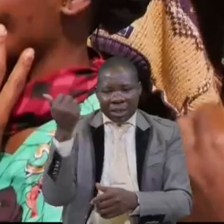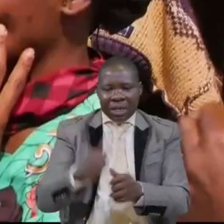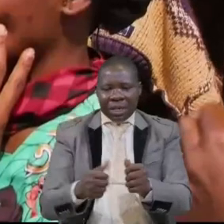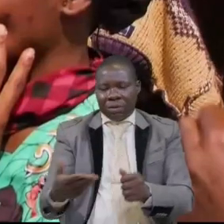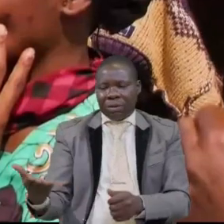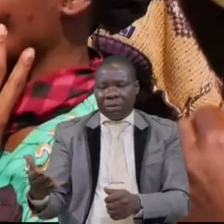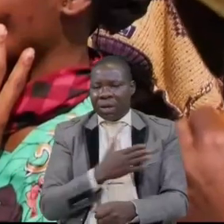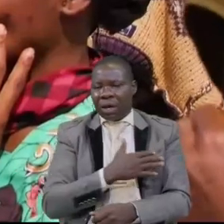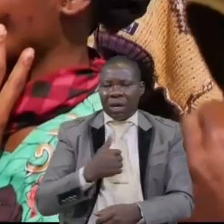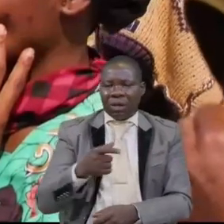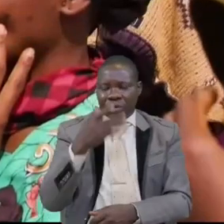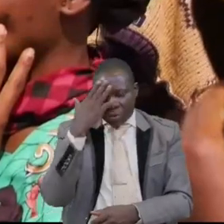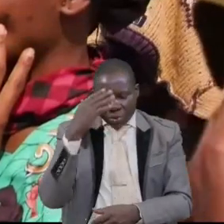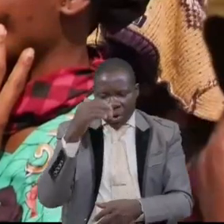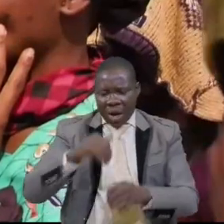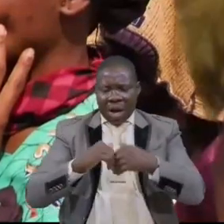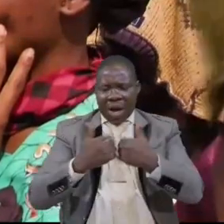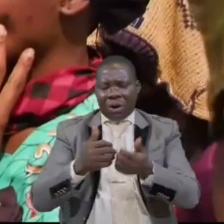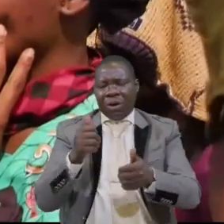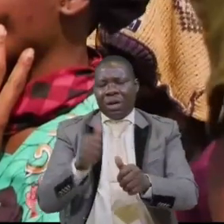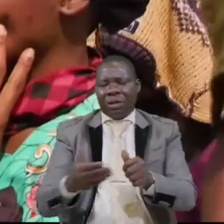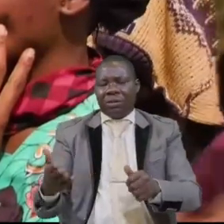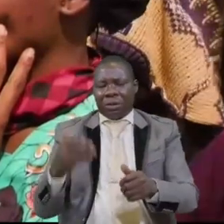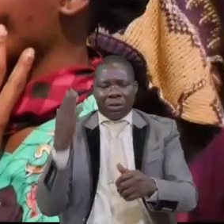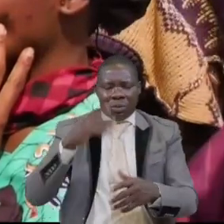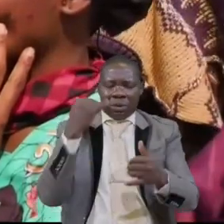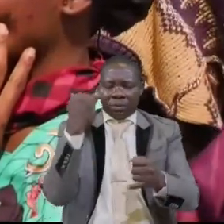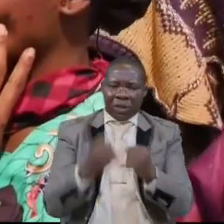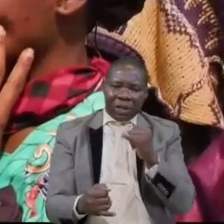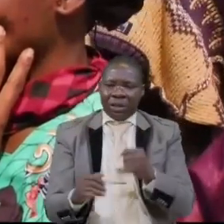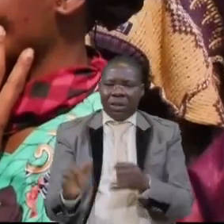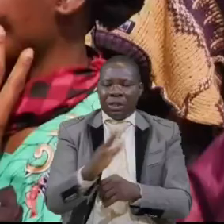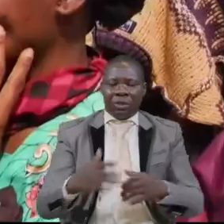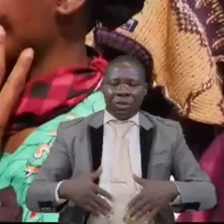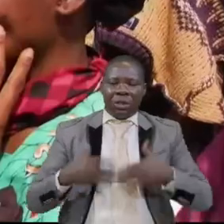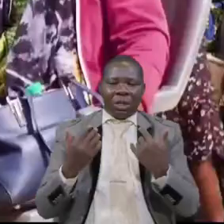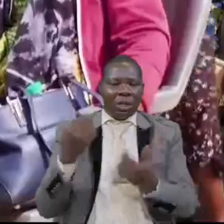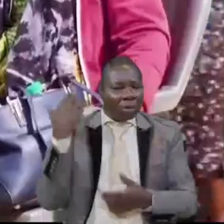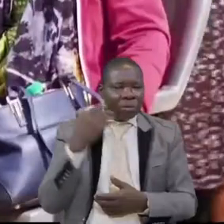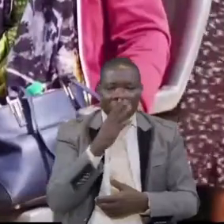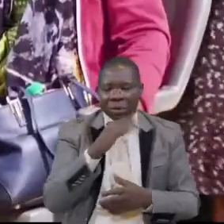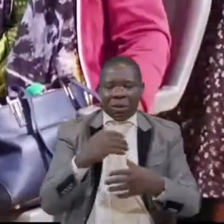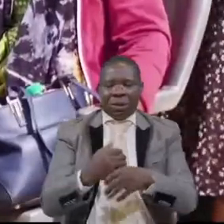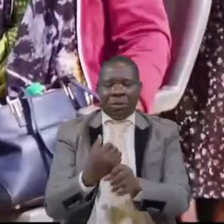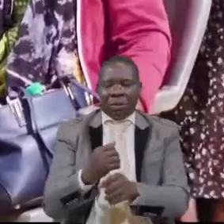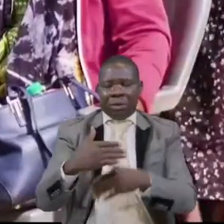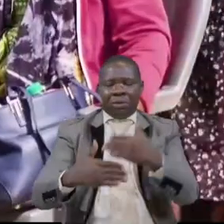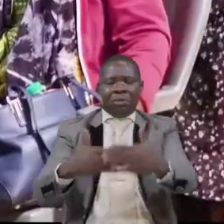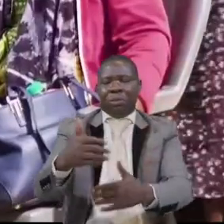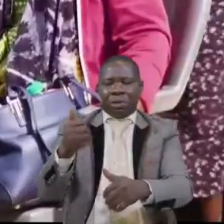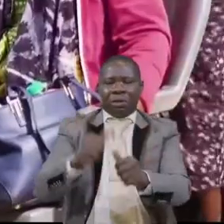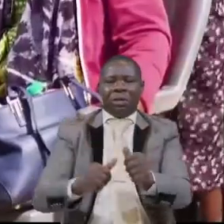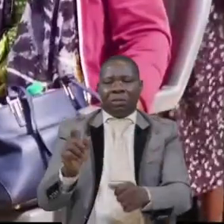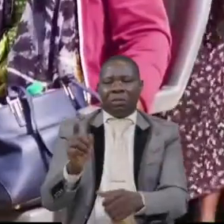Et tu sais comment tout va terminer. Ta vie va faire du progrès à tout moment.